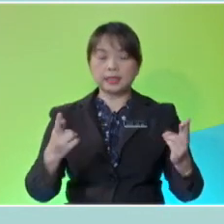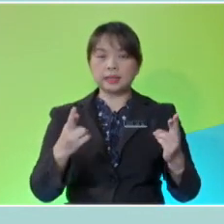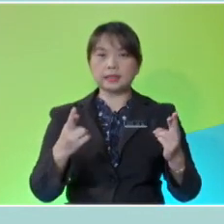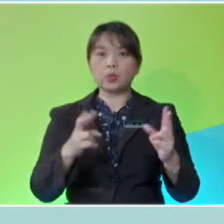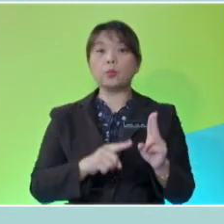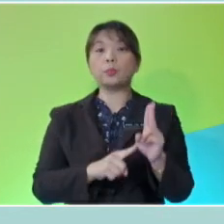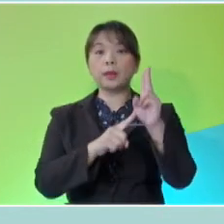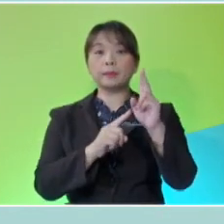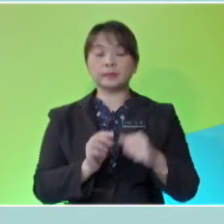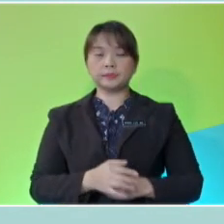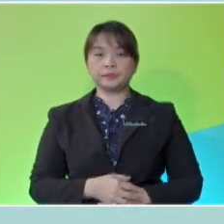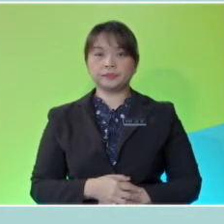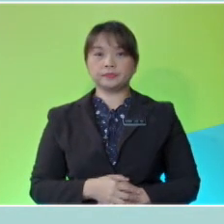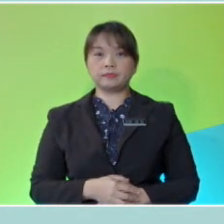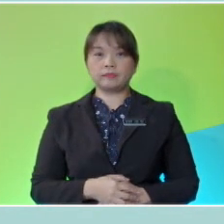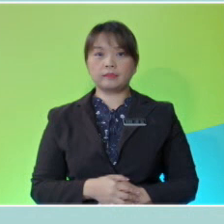simbol garis